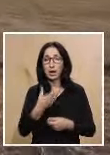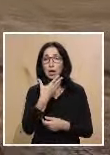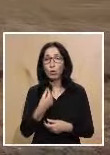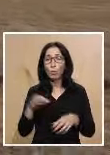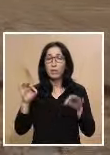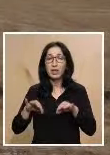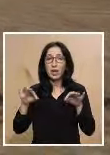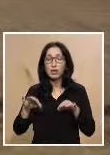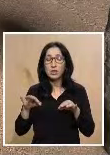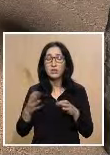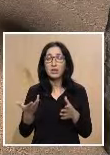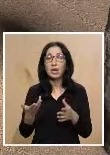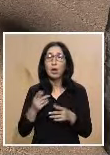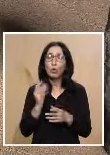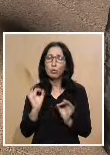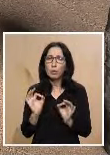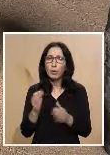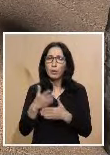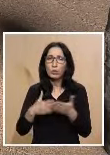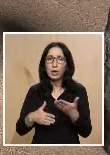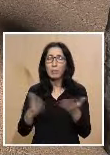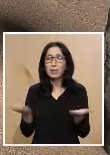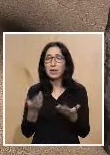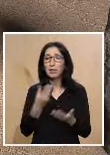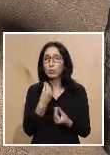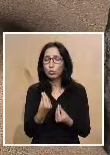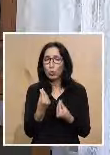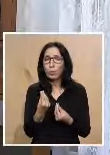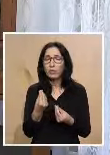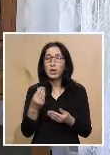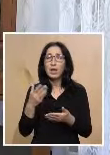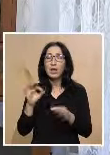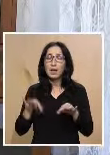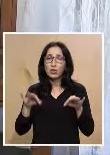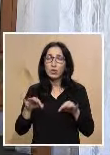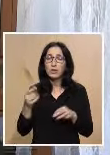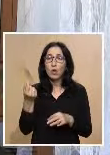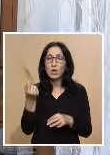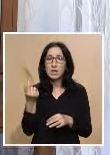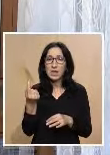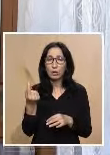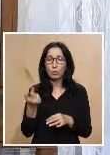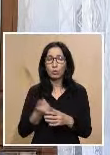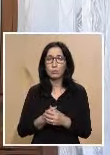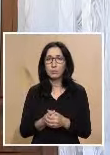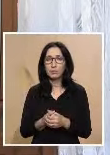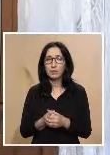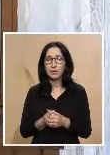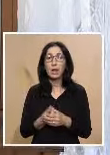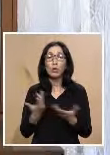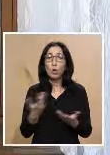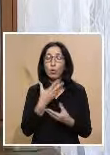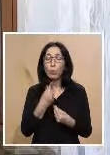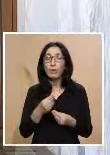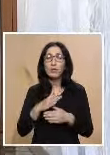Хубави и качествени изделия, особено хляб, стават от хубави и качествени сортове зърно, с високо съдържание на глутен.